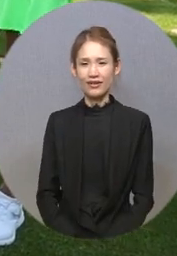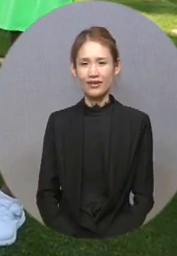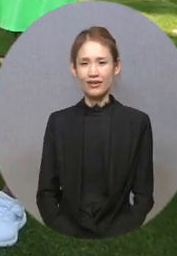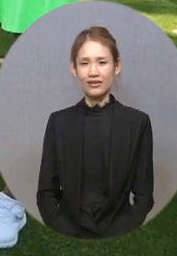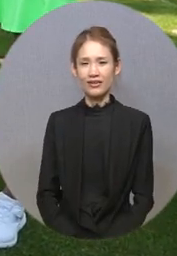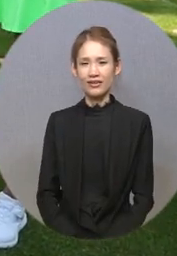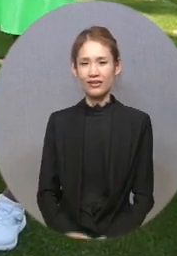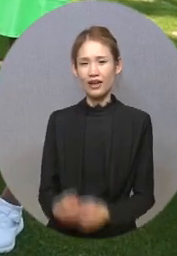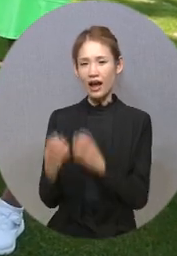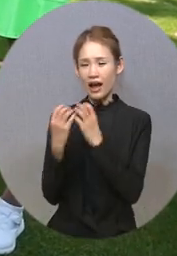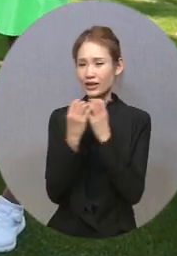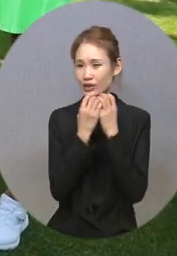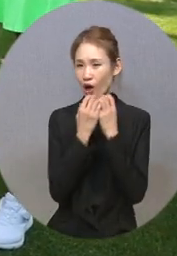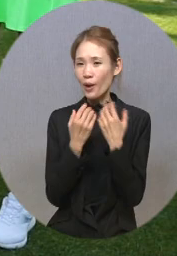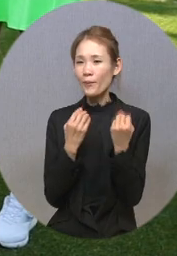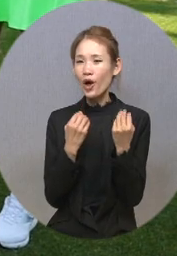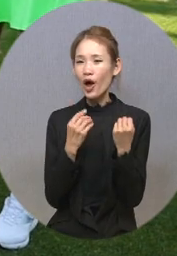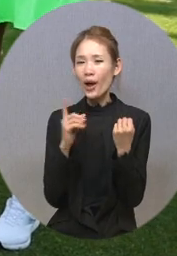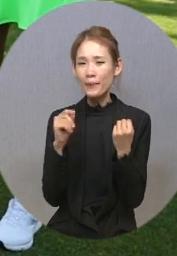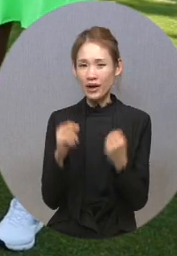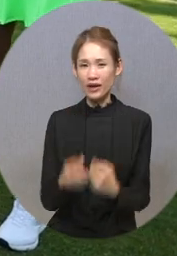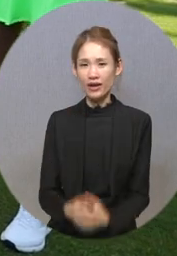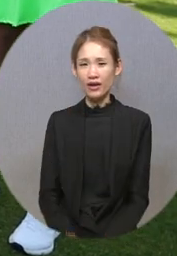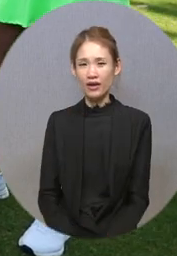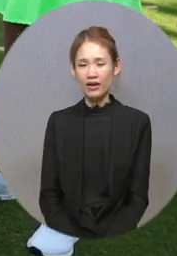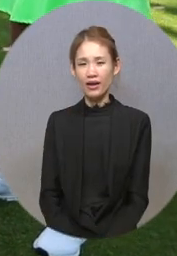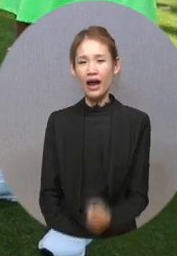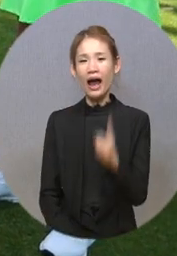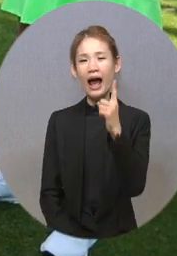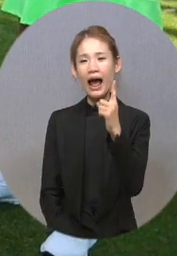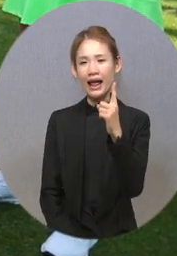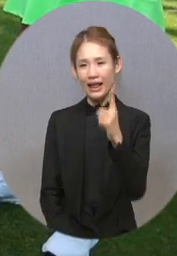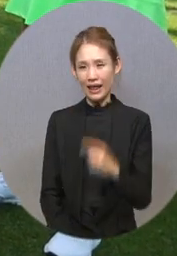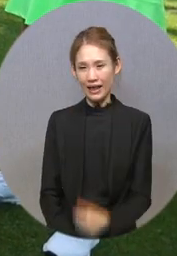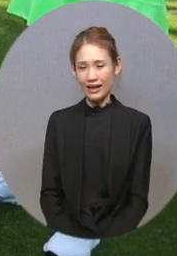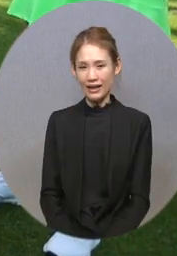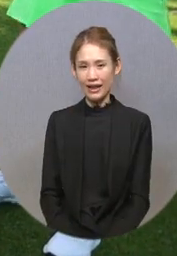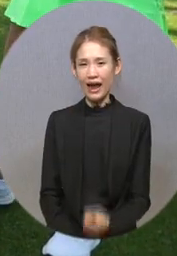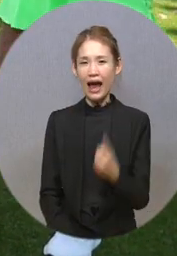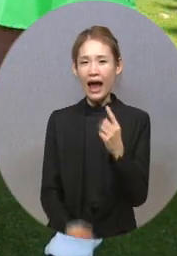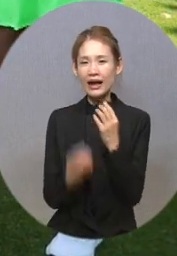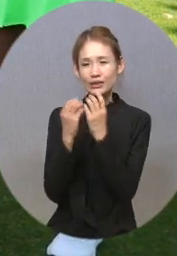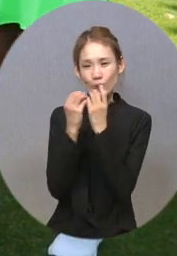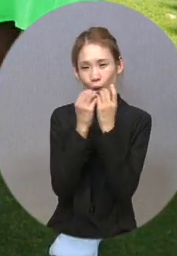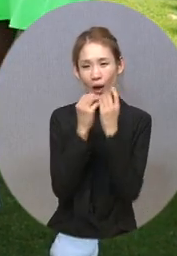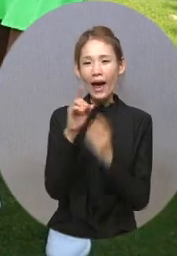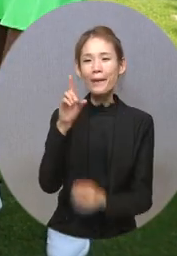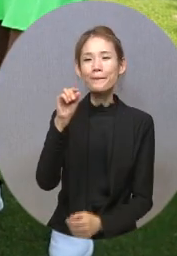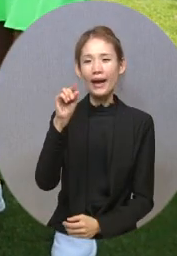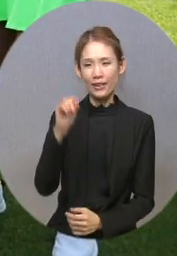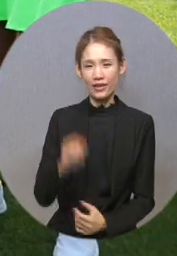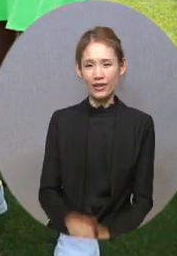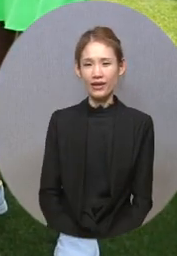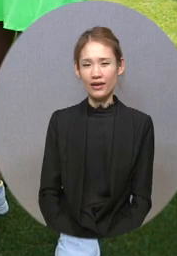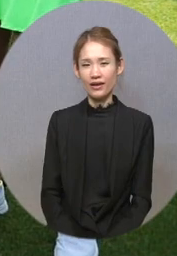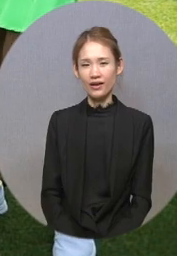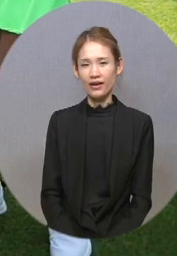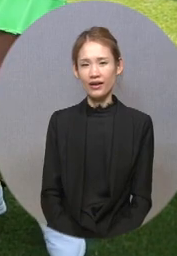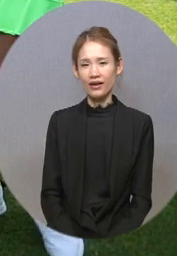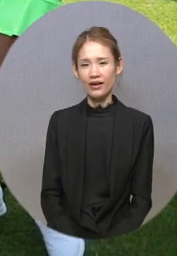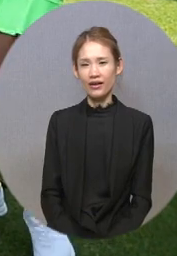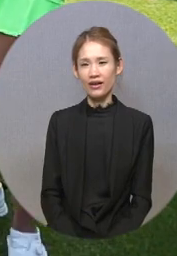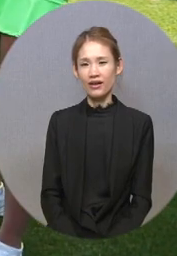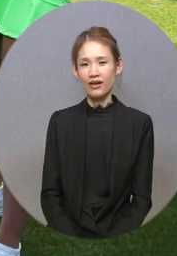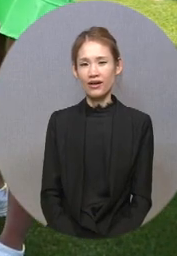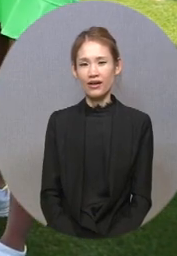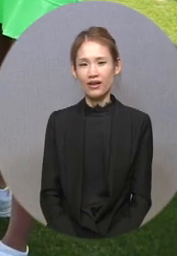수박은 네. 몇 개 만 원이에요? 수박이요, 하나예요. 네? 한 조각에. 아, 하나에? 대박 사건. 내 생각에